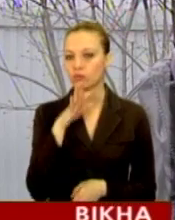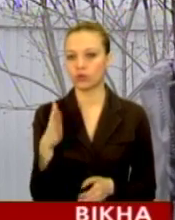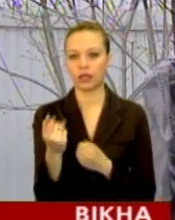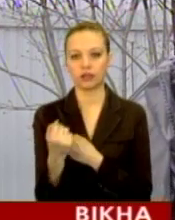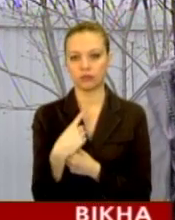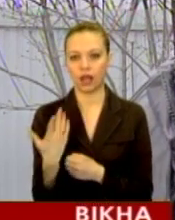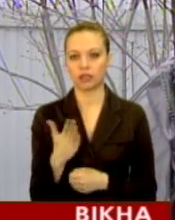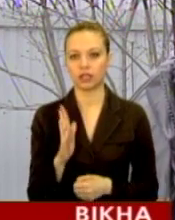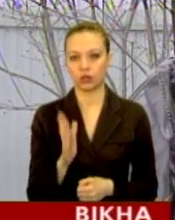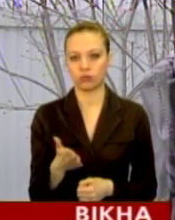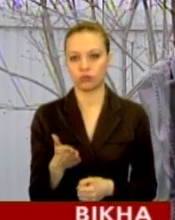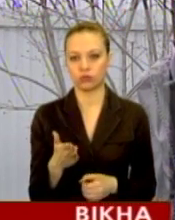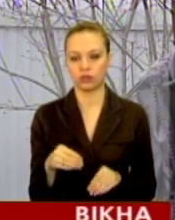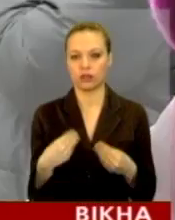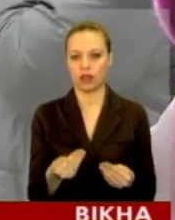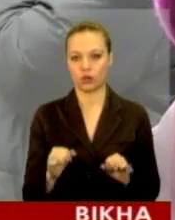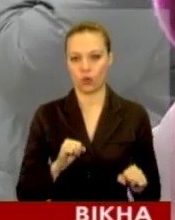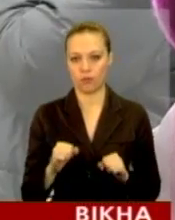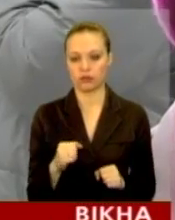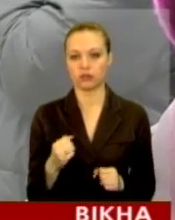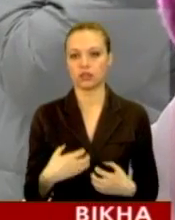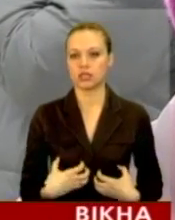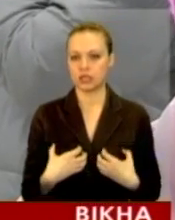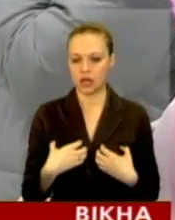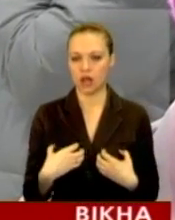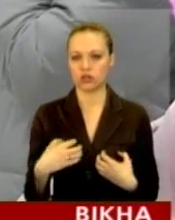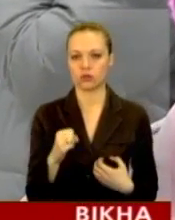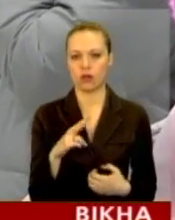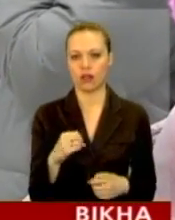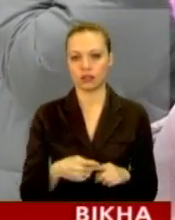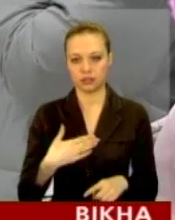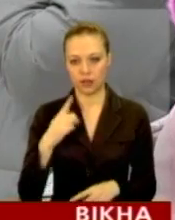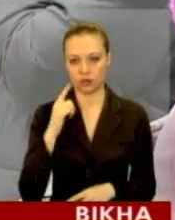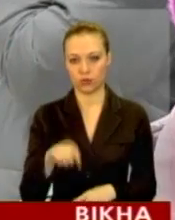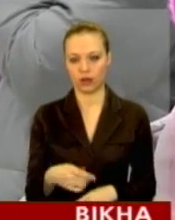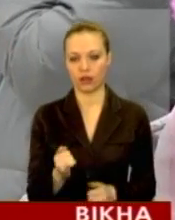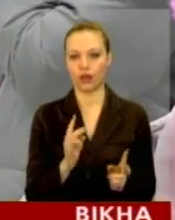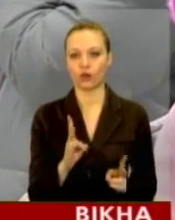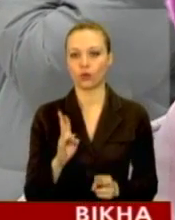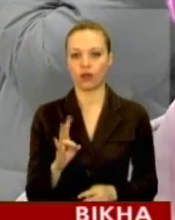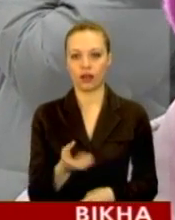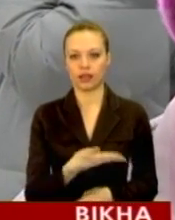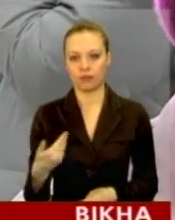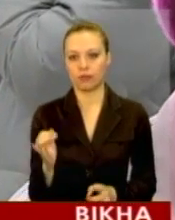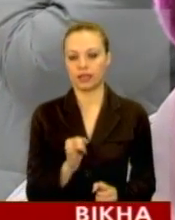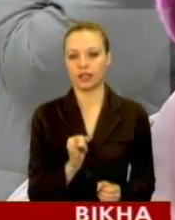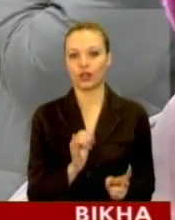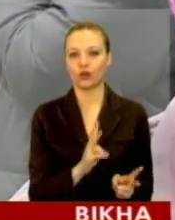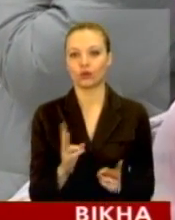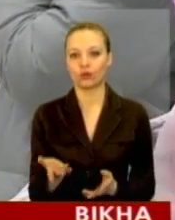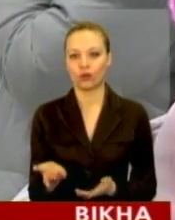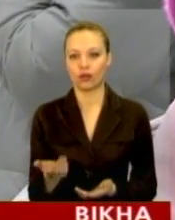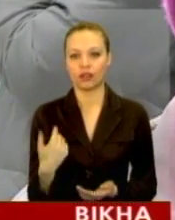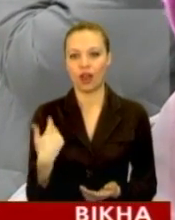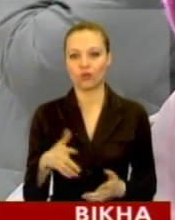наказ, який буде надано командуванням. Страшно і все одно, але то наша Україна. І хто як не ми, і хто, я хоча